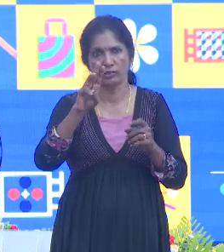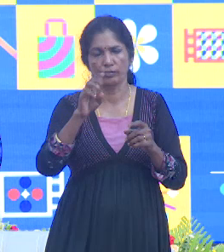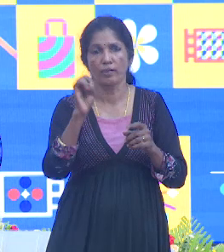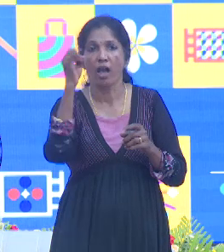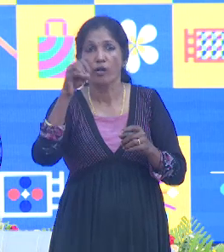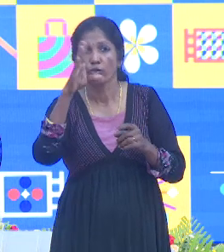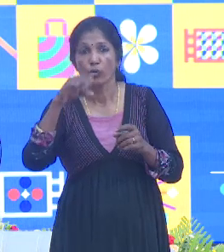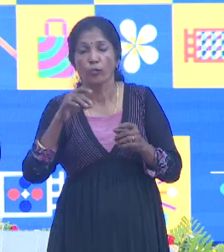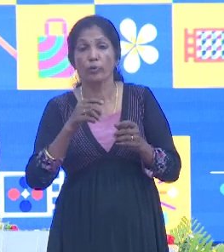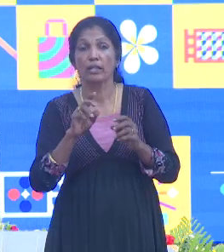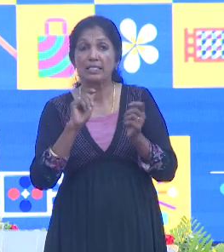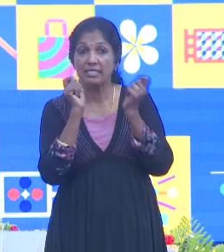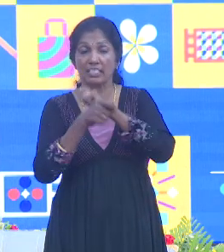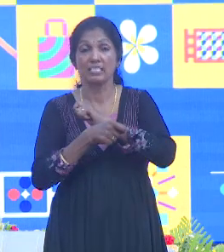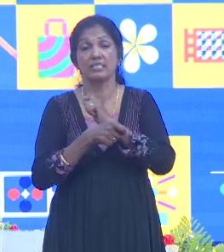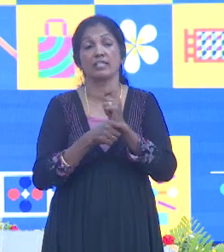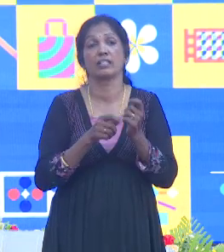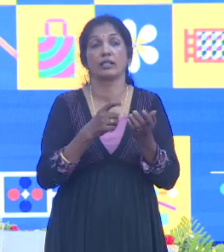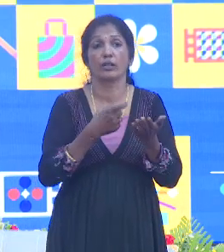69-ൽ കൊണ്ടുവന്ന ഭേദഗതിയിൽ കൂടി